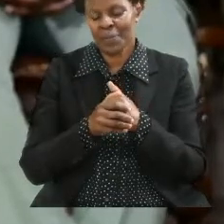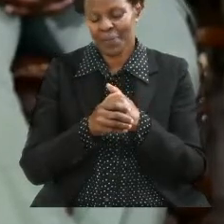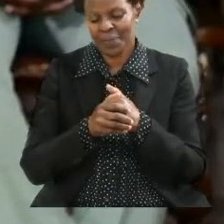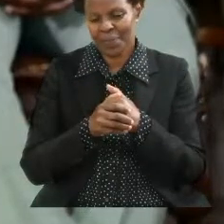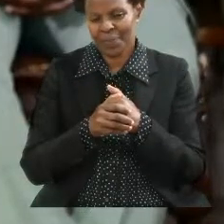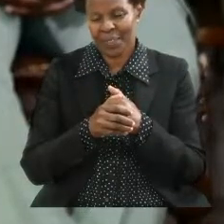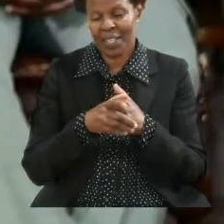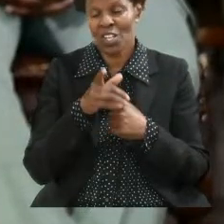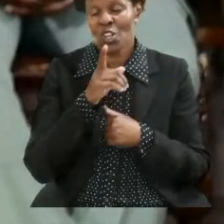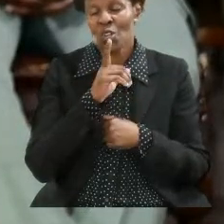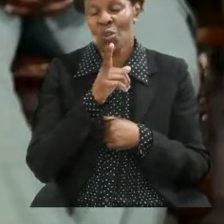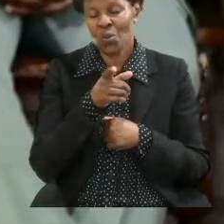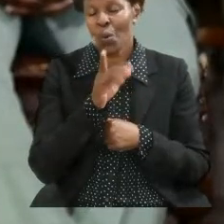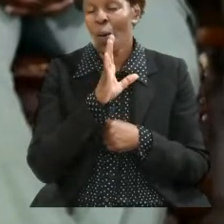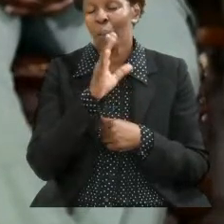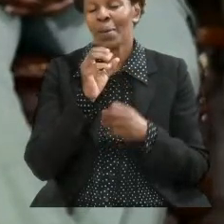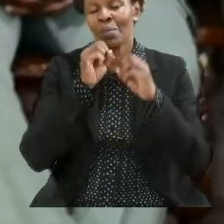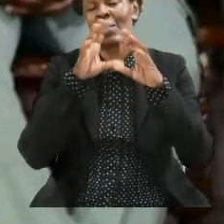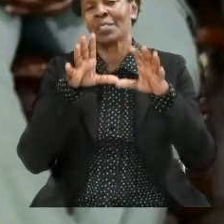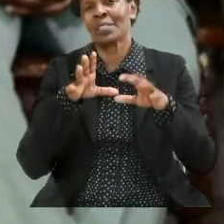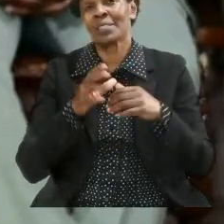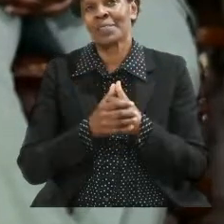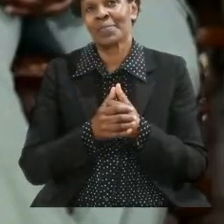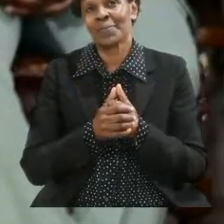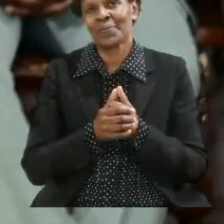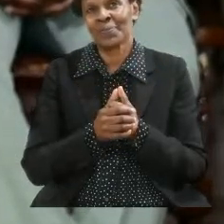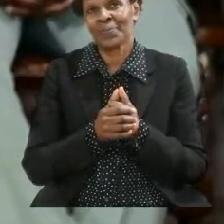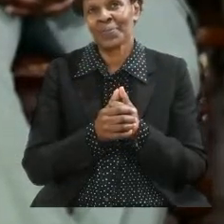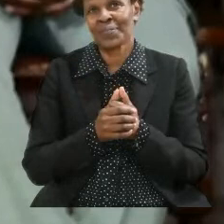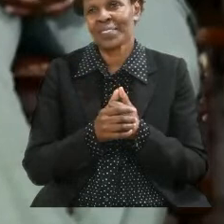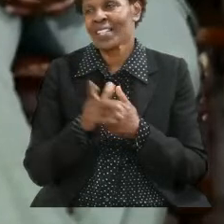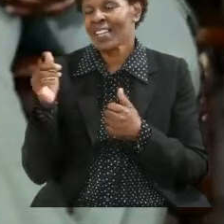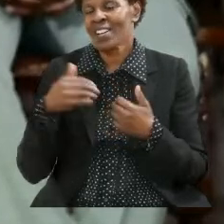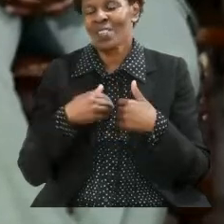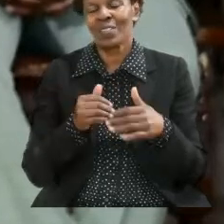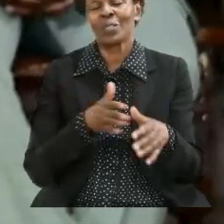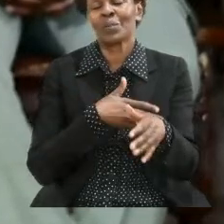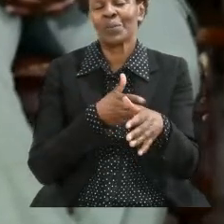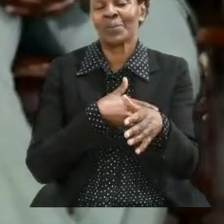na nĩ mũkũrathimwo ndĩ na rwĩmbo